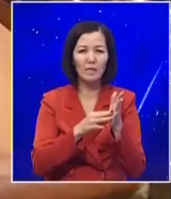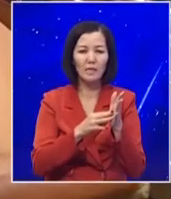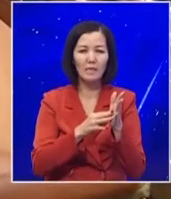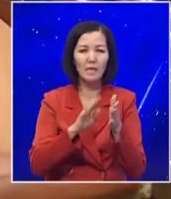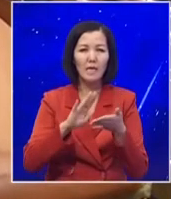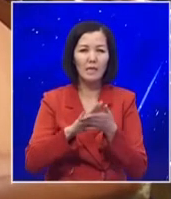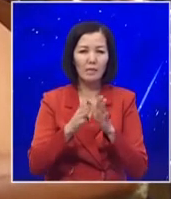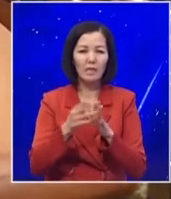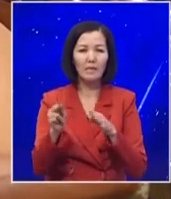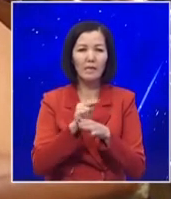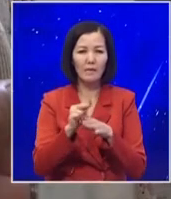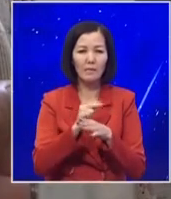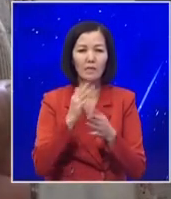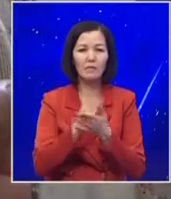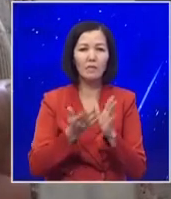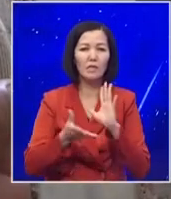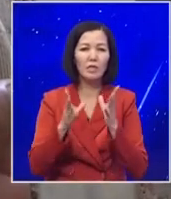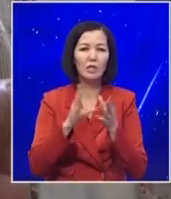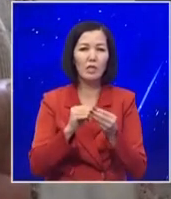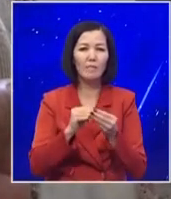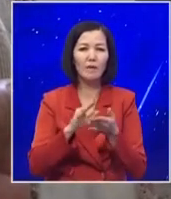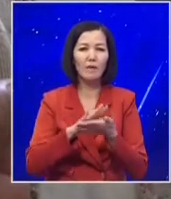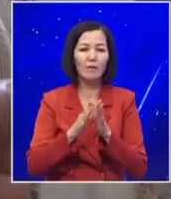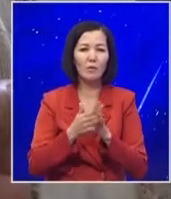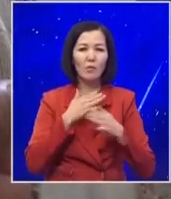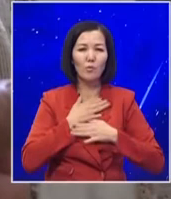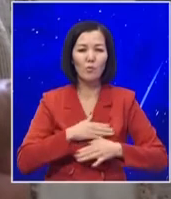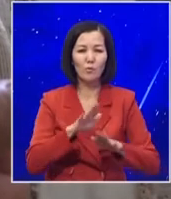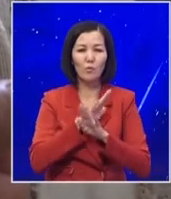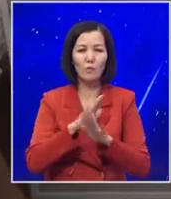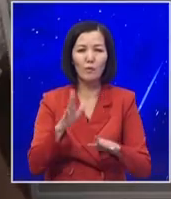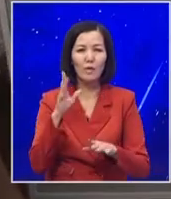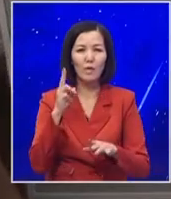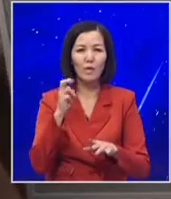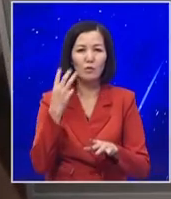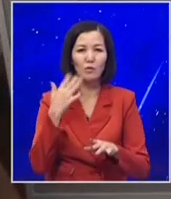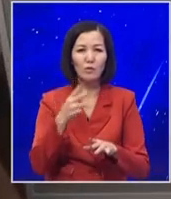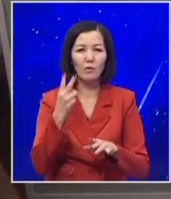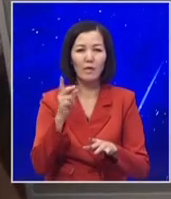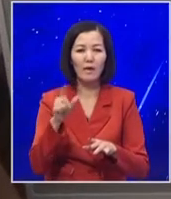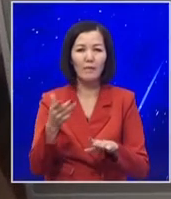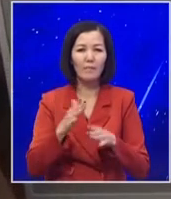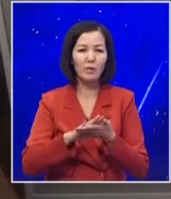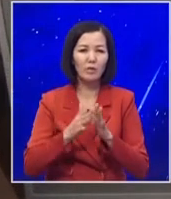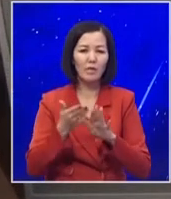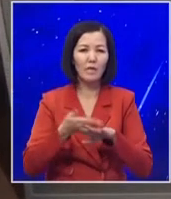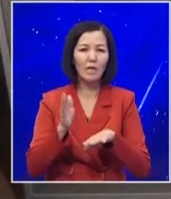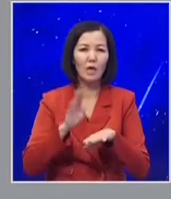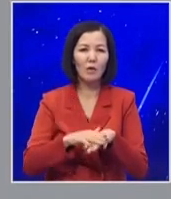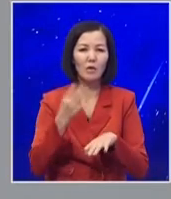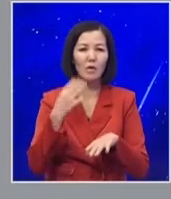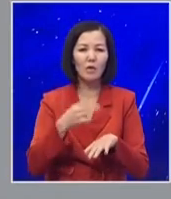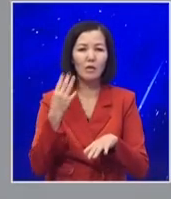17218-і амбулаторлық жағдайда. Жалпы елдегі эпидахуал көңіл көншітпейді. 252 адамның жағдайы ауыр, 444